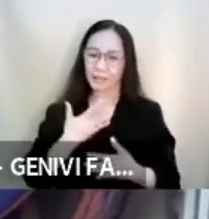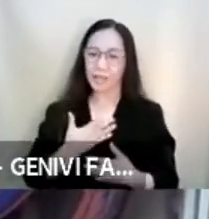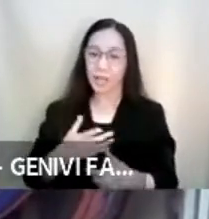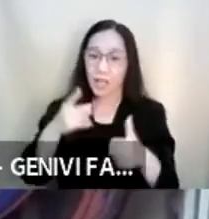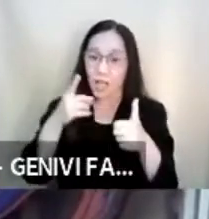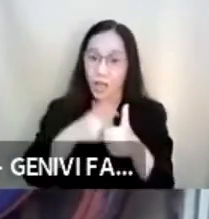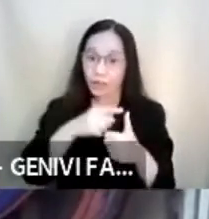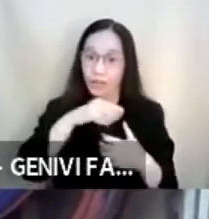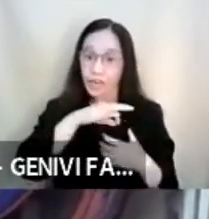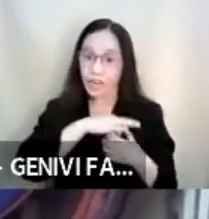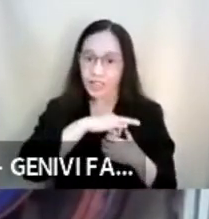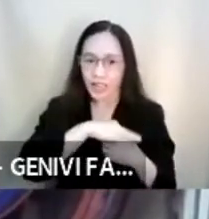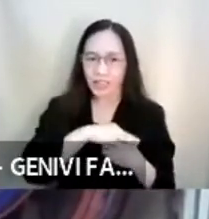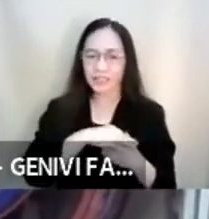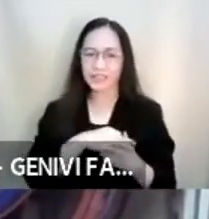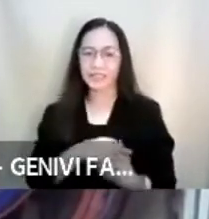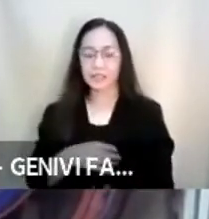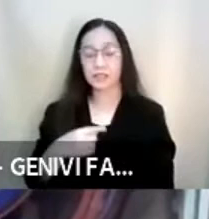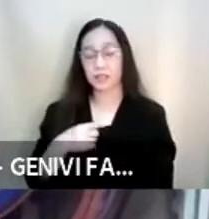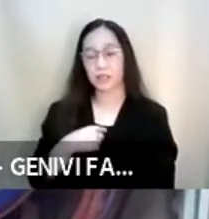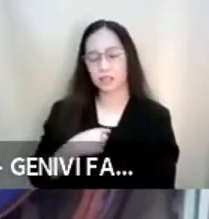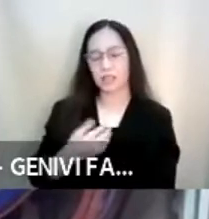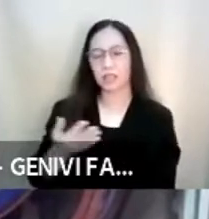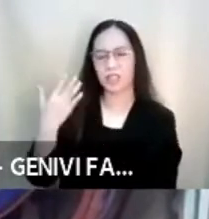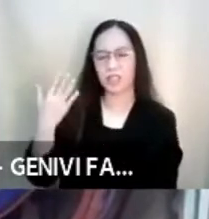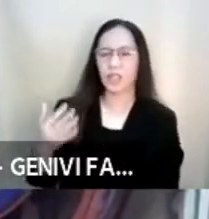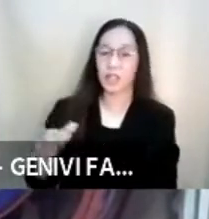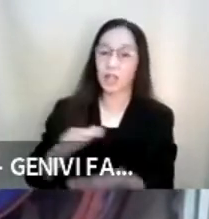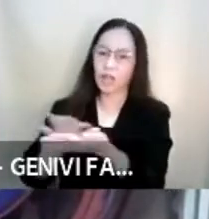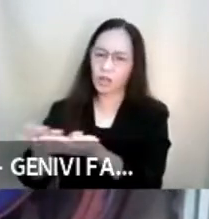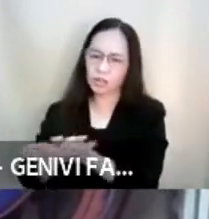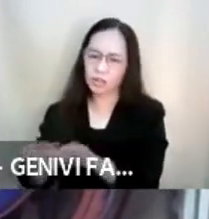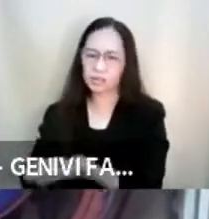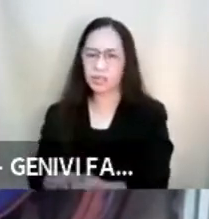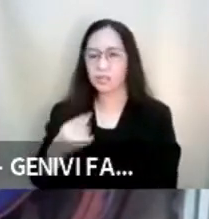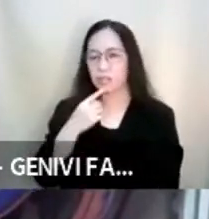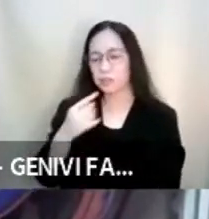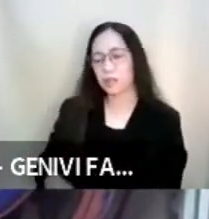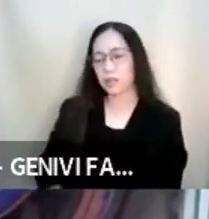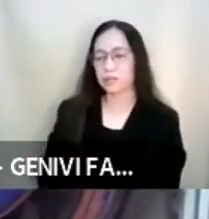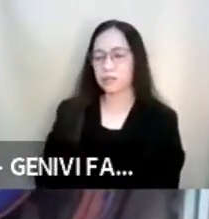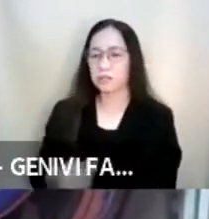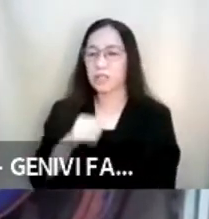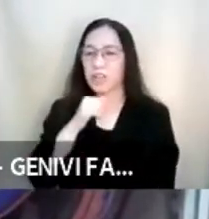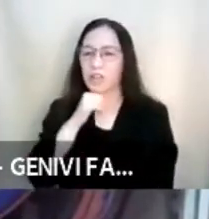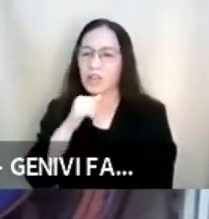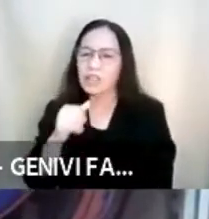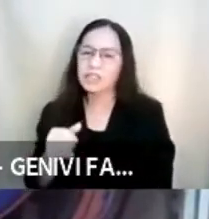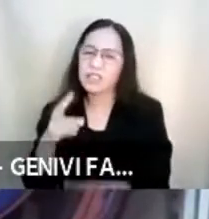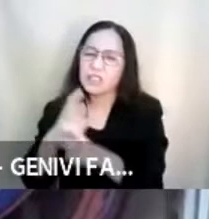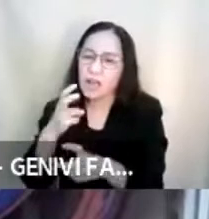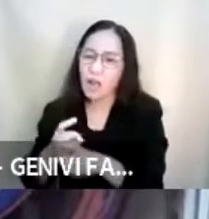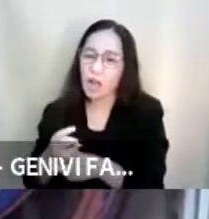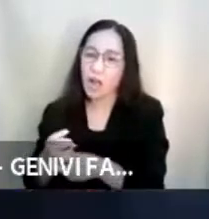niya. Kasi nakikita niya ako before nag-handwash ako kay Manuel. Para hindi ka na mahirapan, bumili ka ng washing machine.